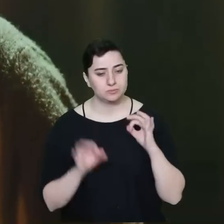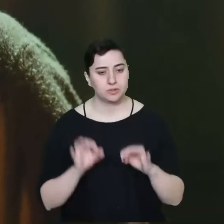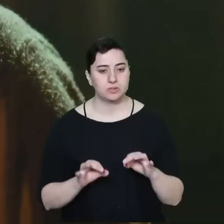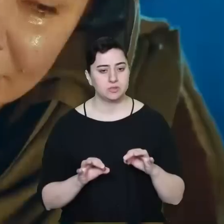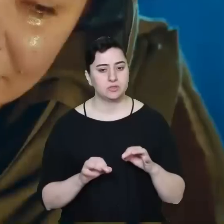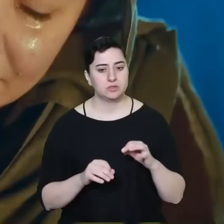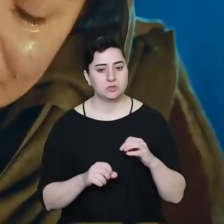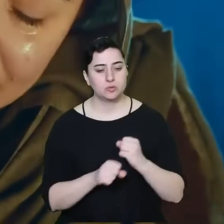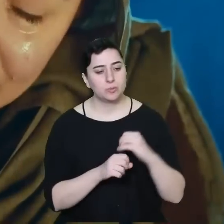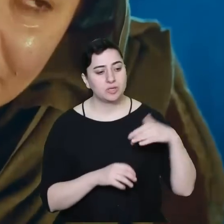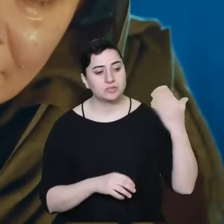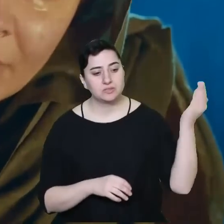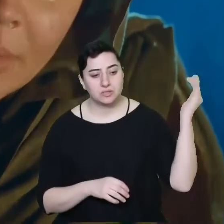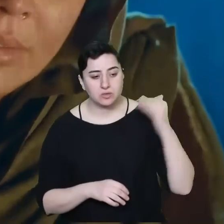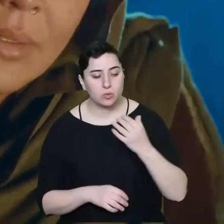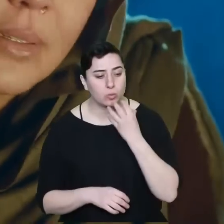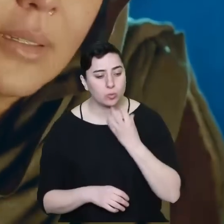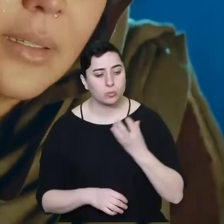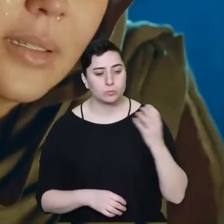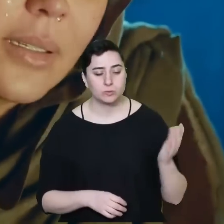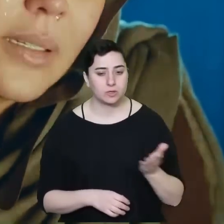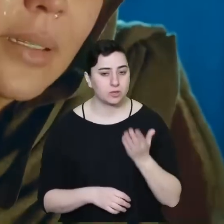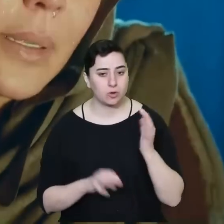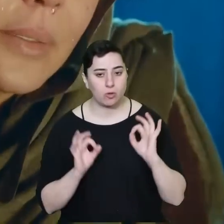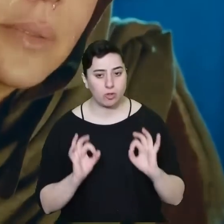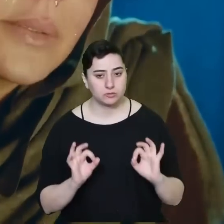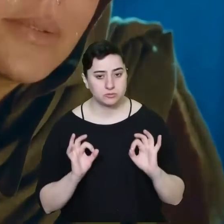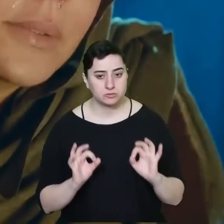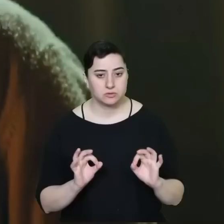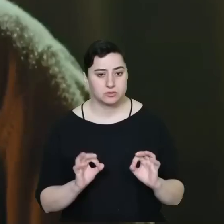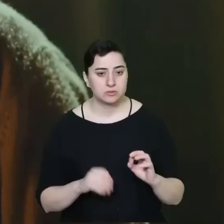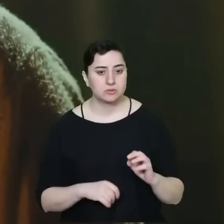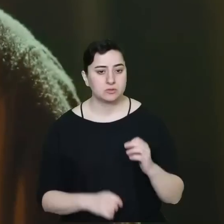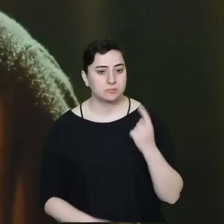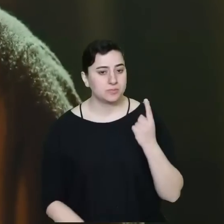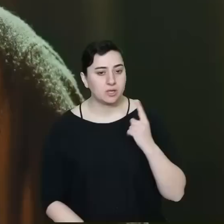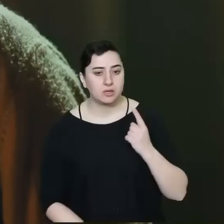Gurbette ömrüm geçecek, bir